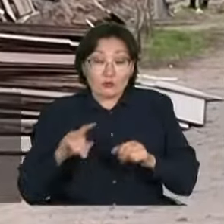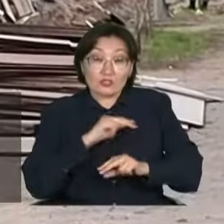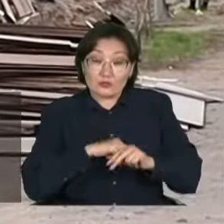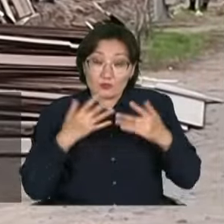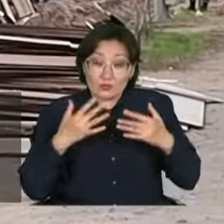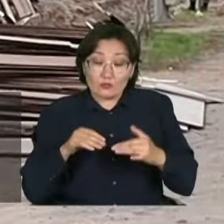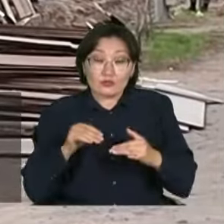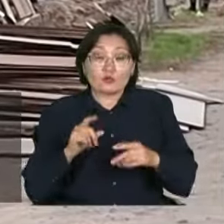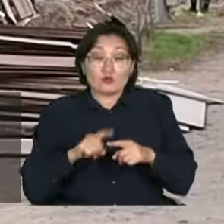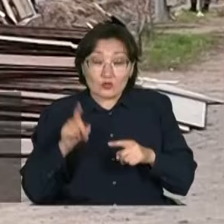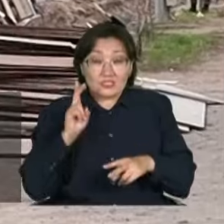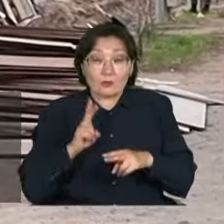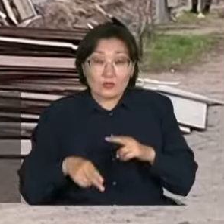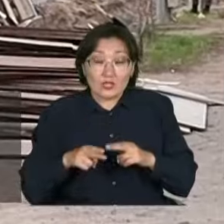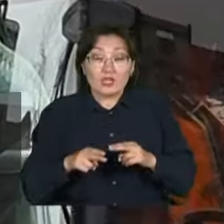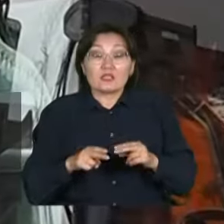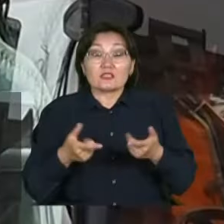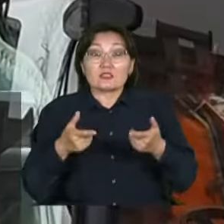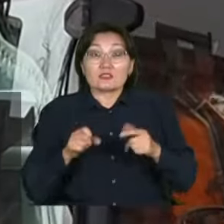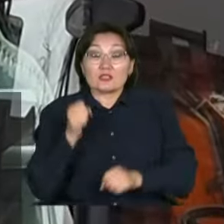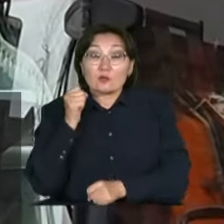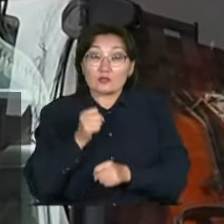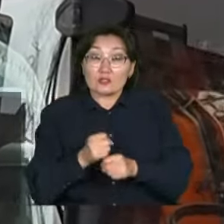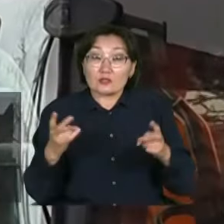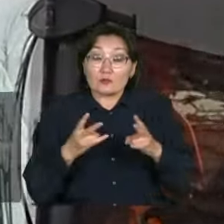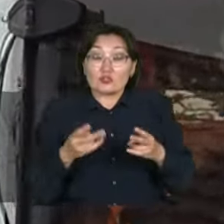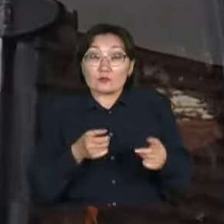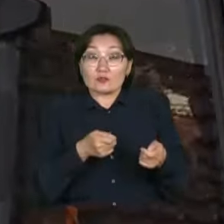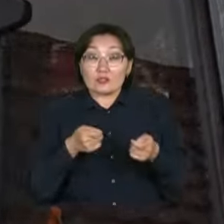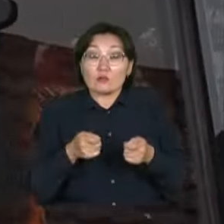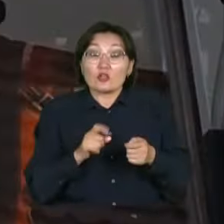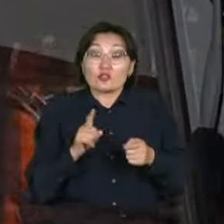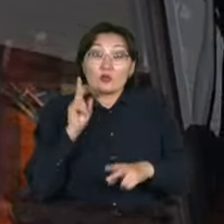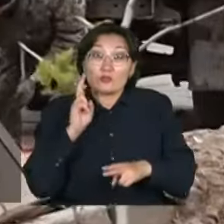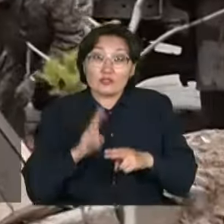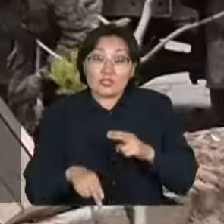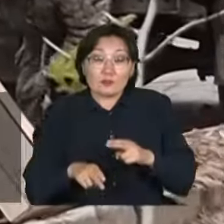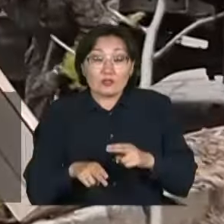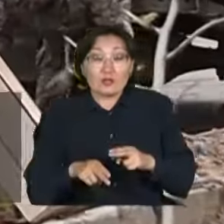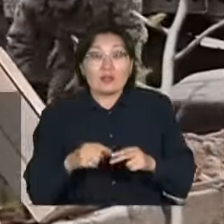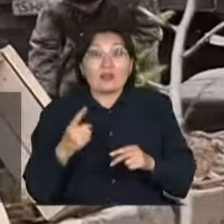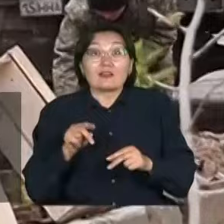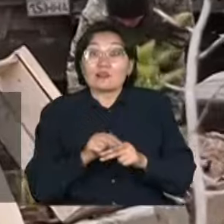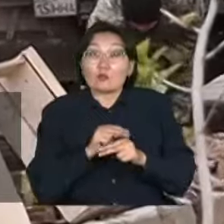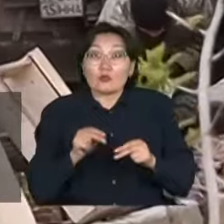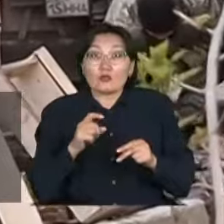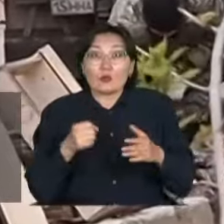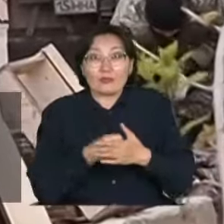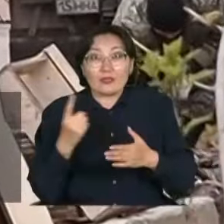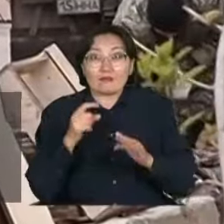уже подходят к завершению, а где-то работникам придется задержаться, чтобы завершить ремонт до первых холодов. Нургуль Алина,